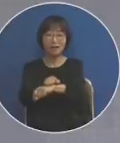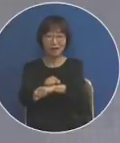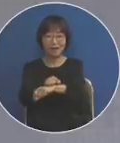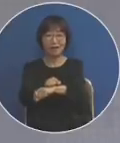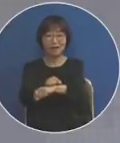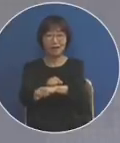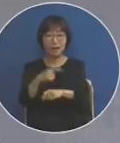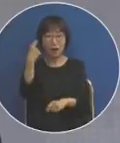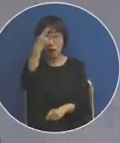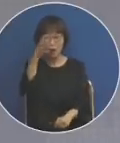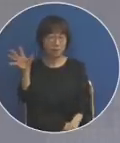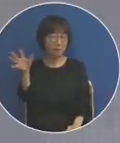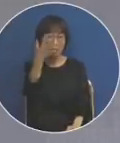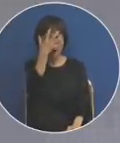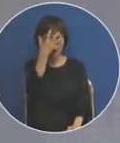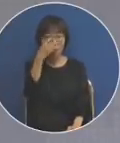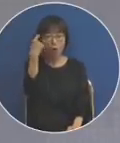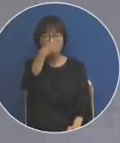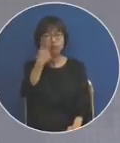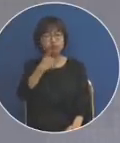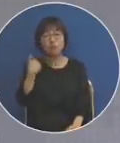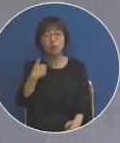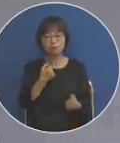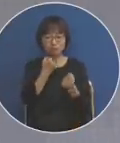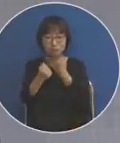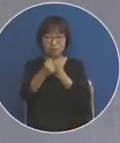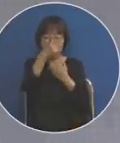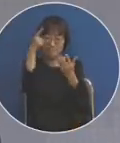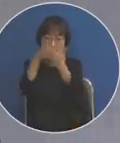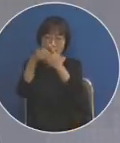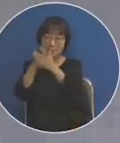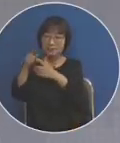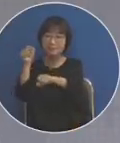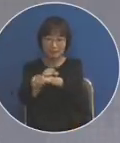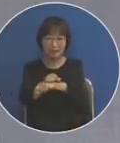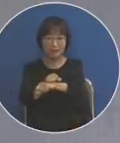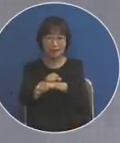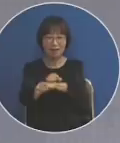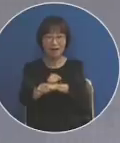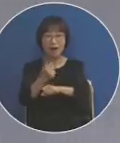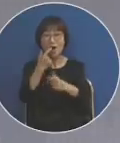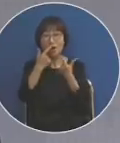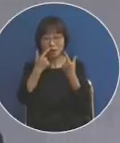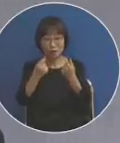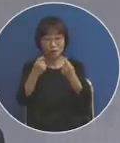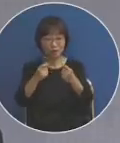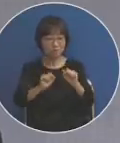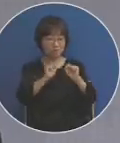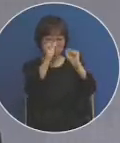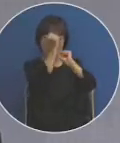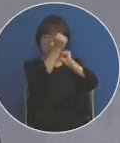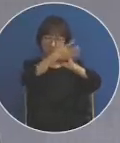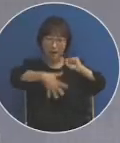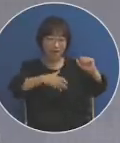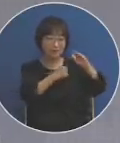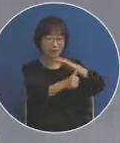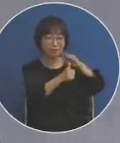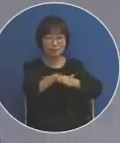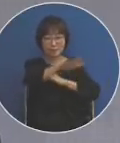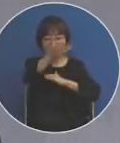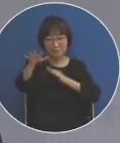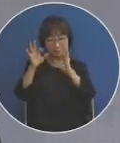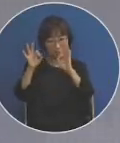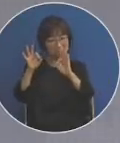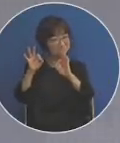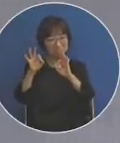they say, oh, that person is not a professional singer, 99% of the time they're correct. 선수들은 알아요. No, so these professionals, they know. 제가 뭔 말하라고 얘기했는지 아십니까? Do you know